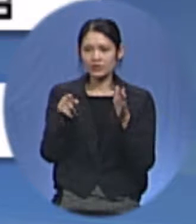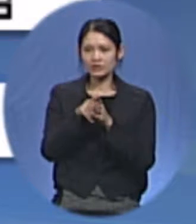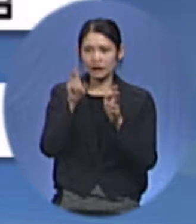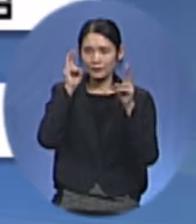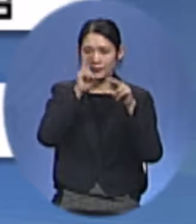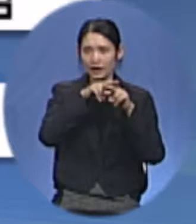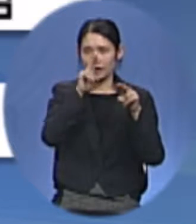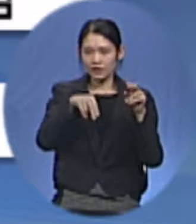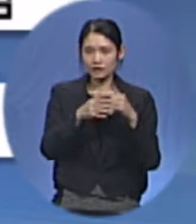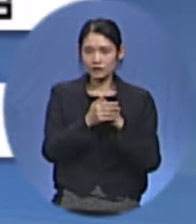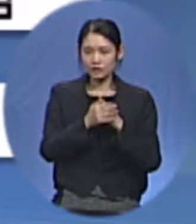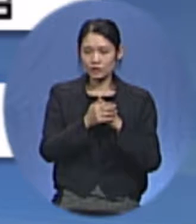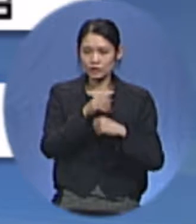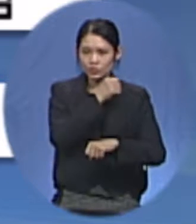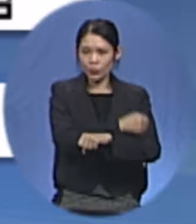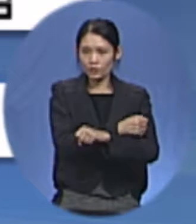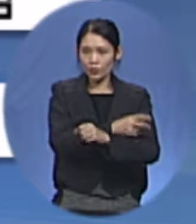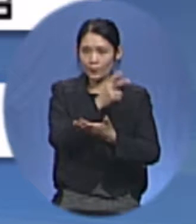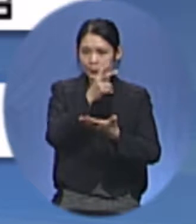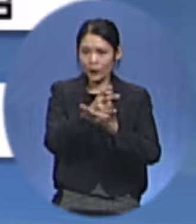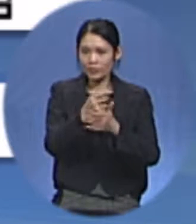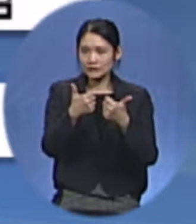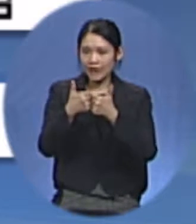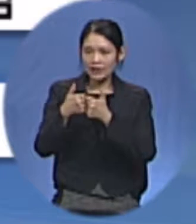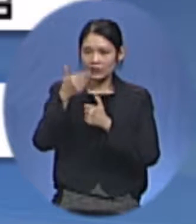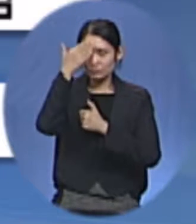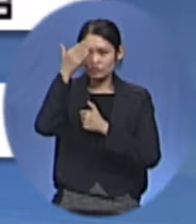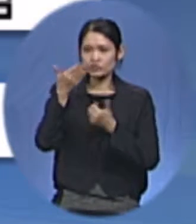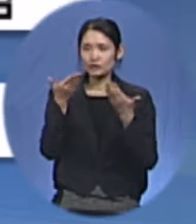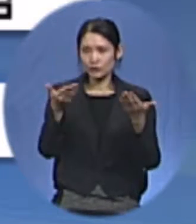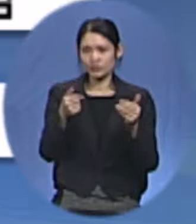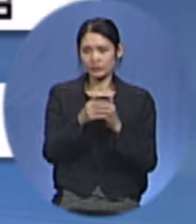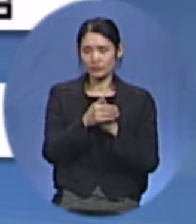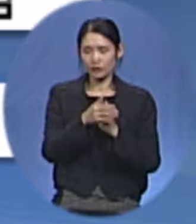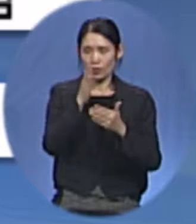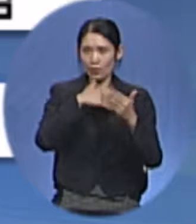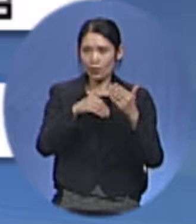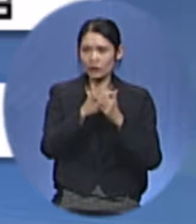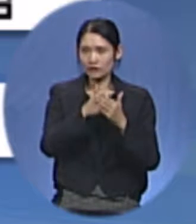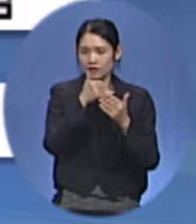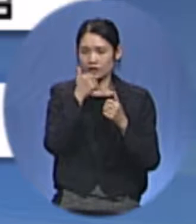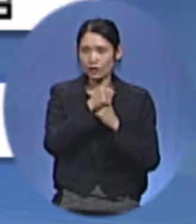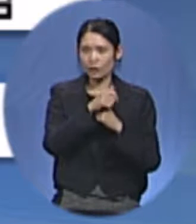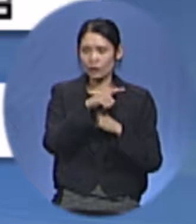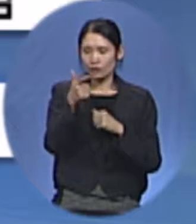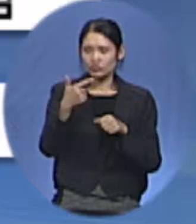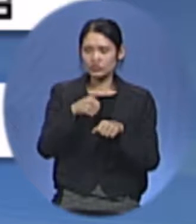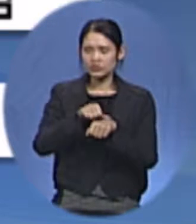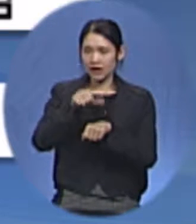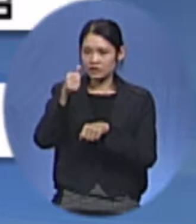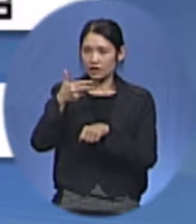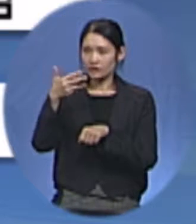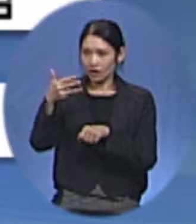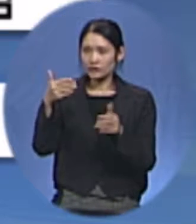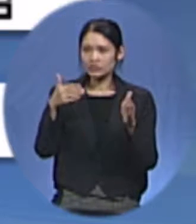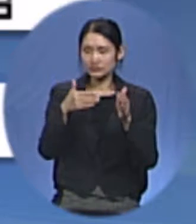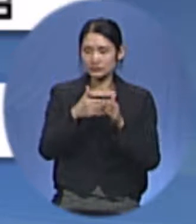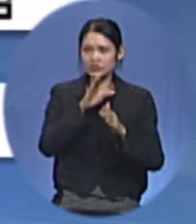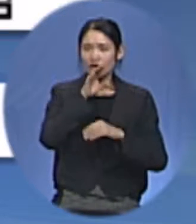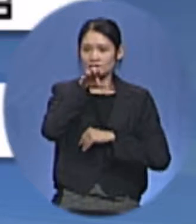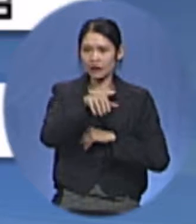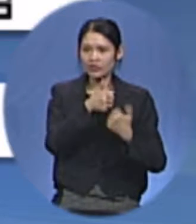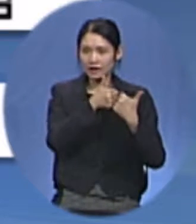지하철역에서 노동 법률 상담을 무료로 진행합니다. 서울시는 공인 노무사가 오후 5시부터 8시까지 현장에서